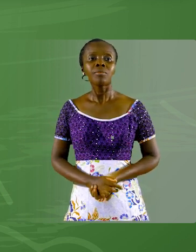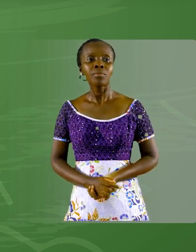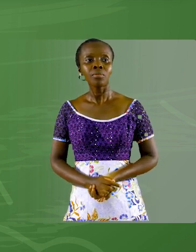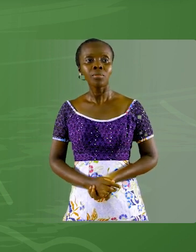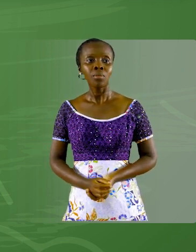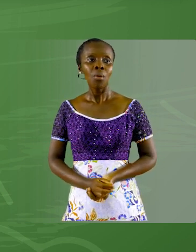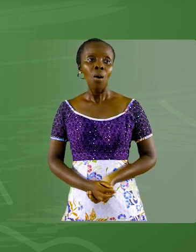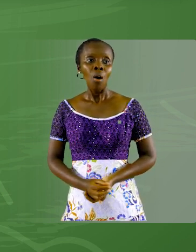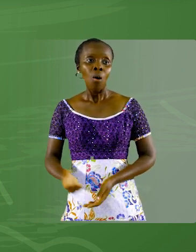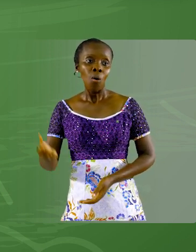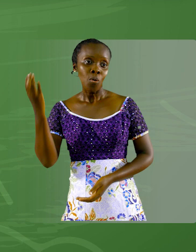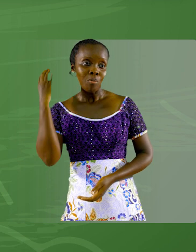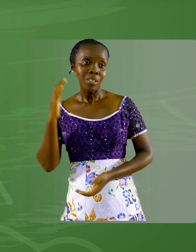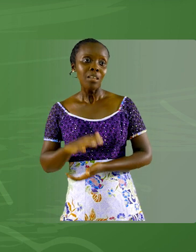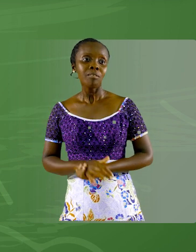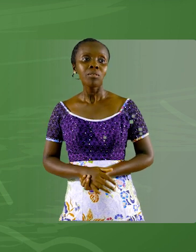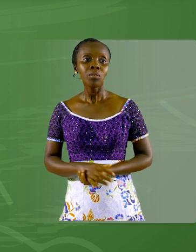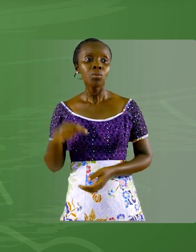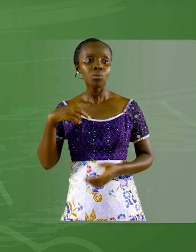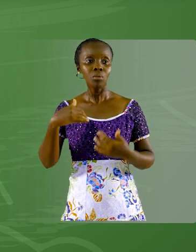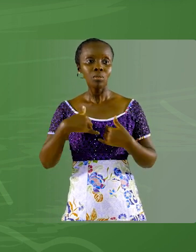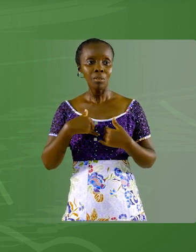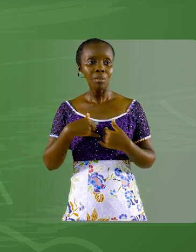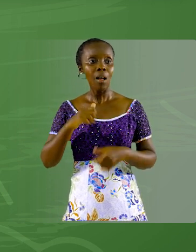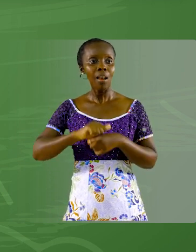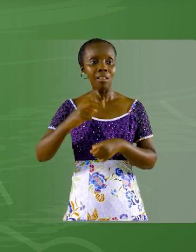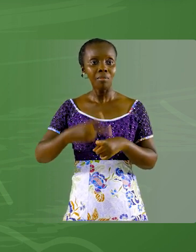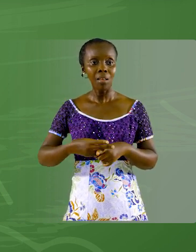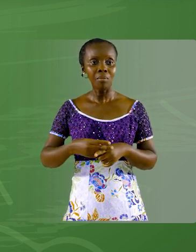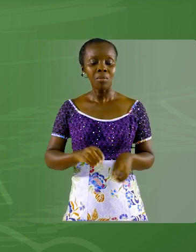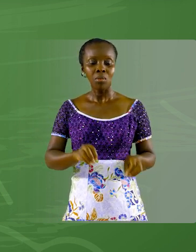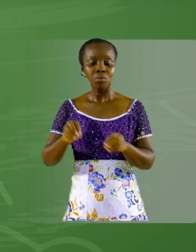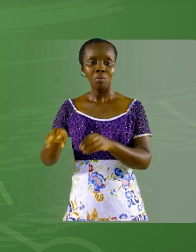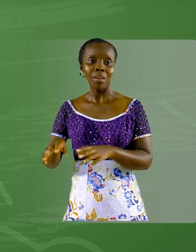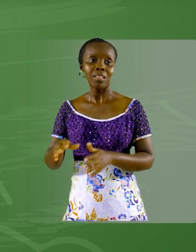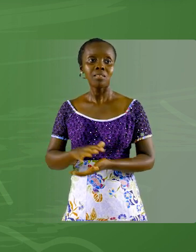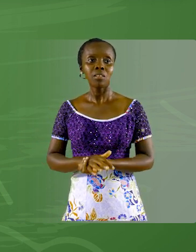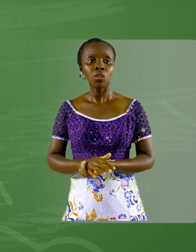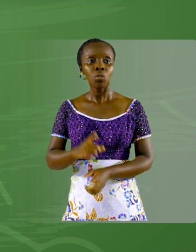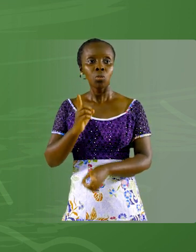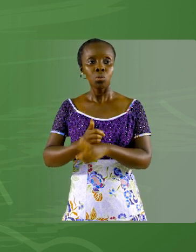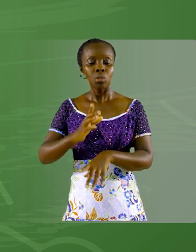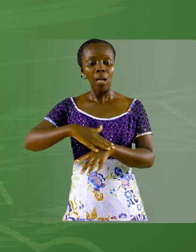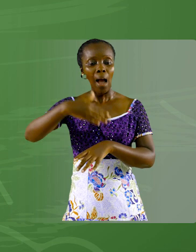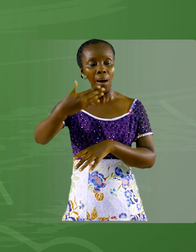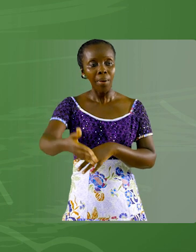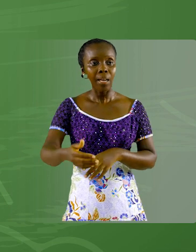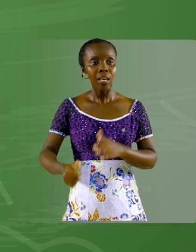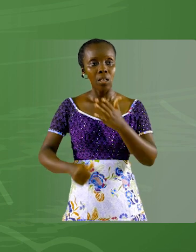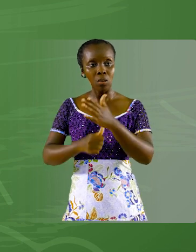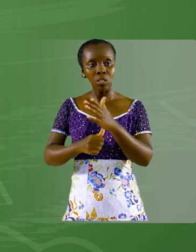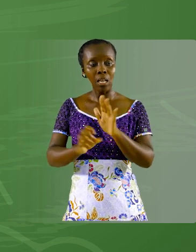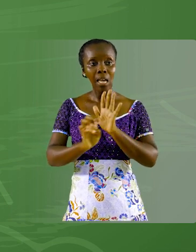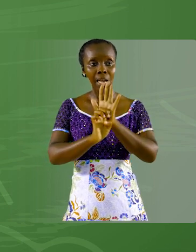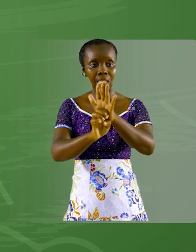remarqué que l'adverbe se place juste après l'auxiliaire. Nous avons